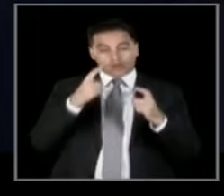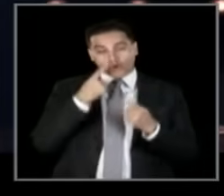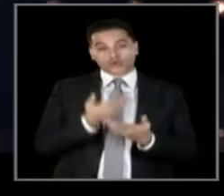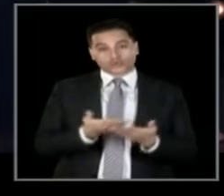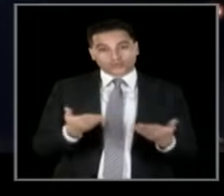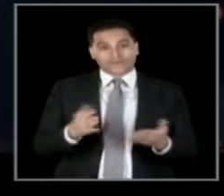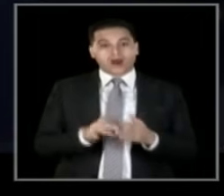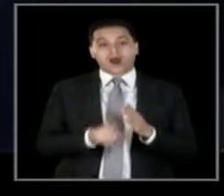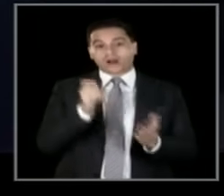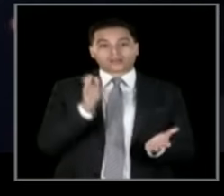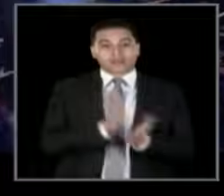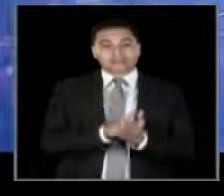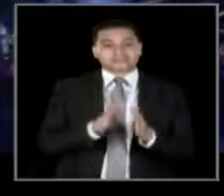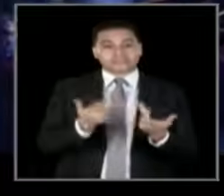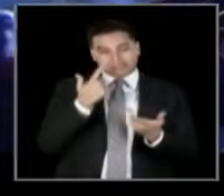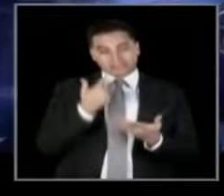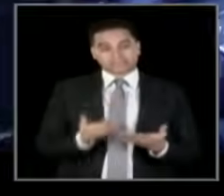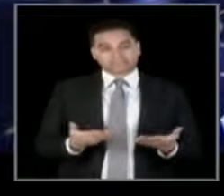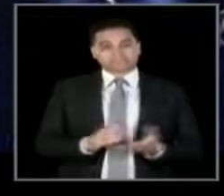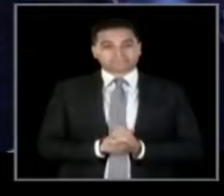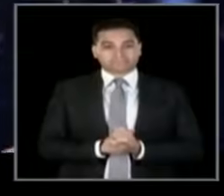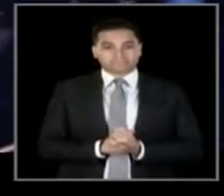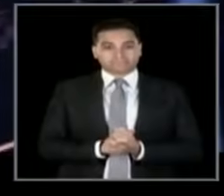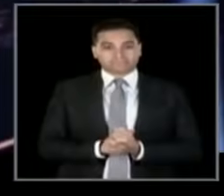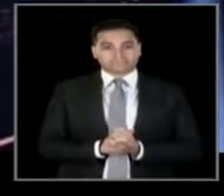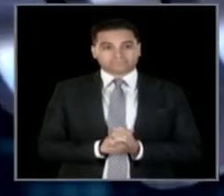نشوف عجله الحظ هيبقى رايها.